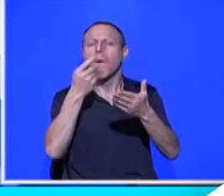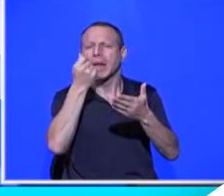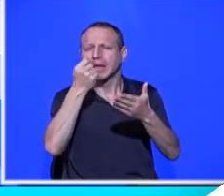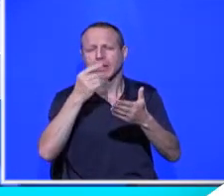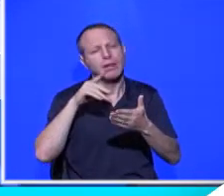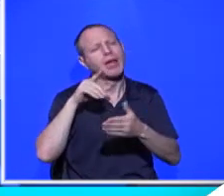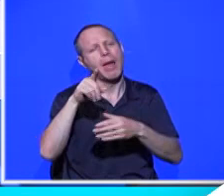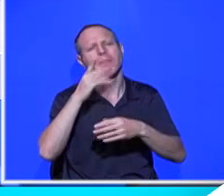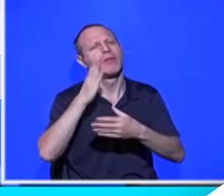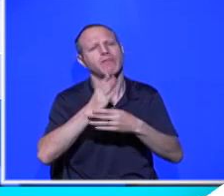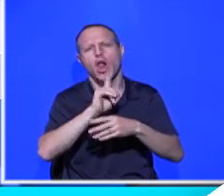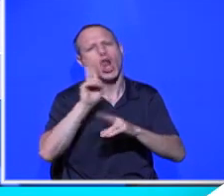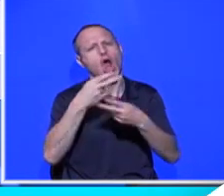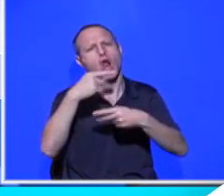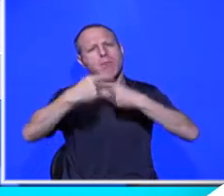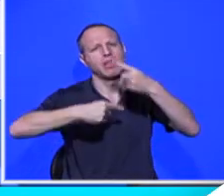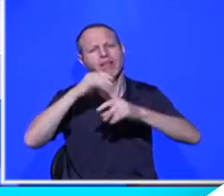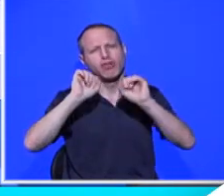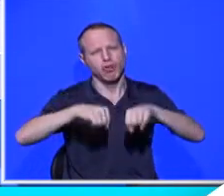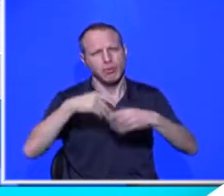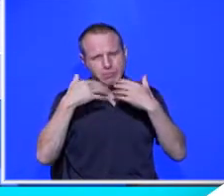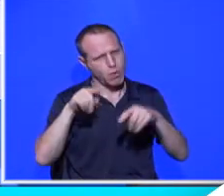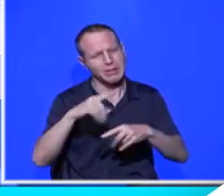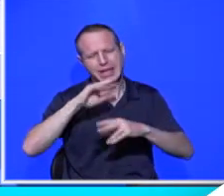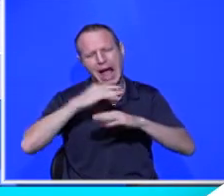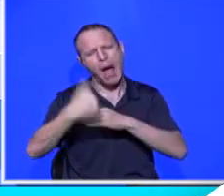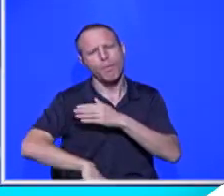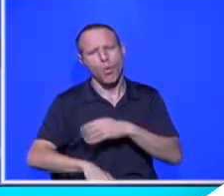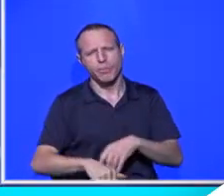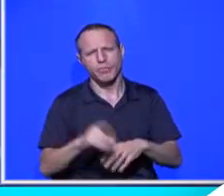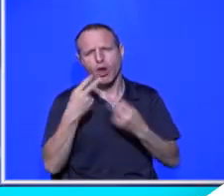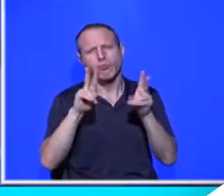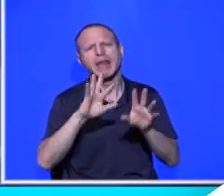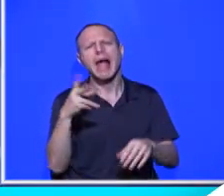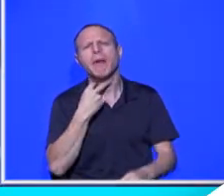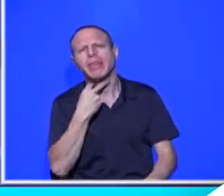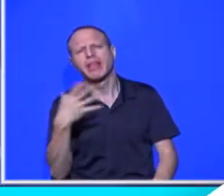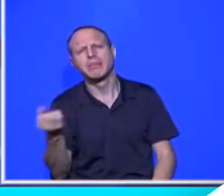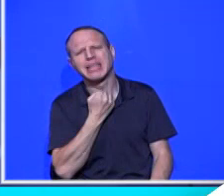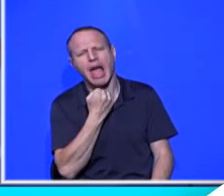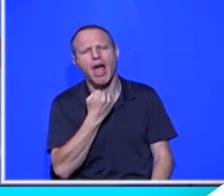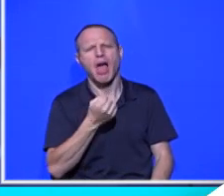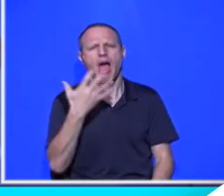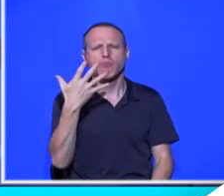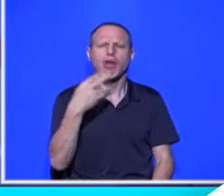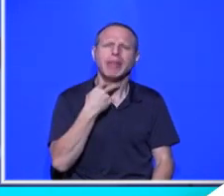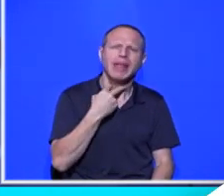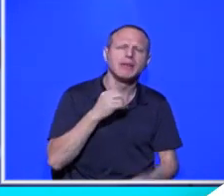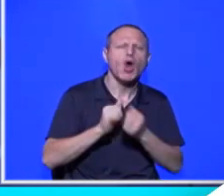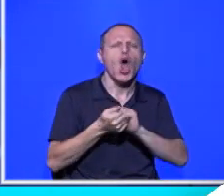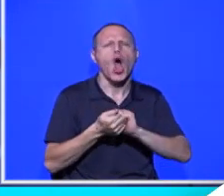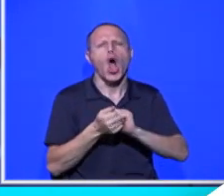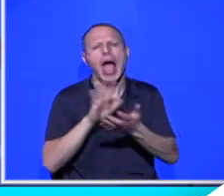לא יכולים להיות אלטרנטיבה שלטונית יותר. הסיפור הזה גמור. זה בכלל לא משנה כמה מנדטים הוא ייקח, 5 מנדטים